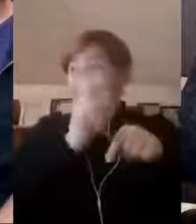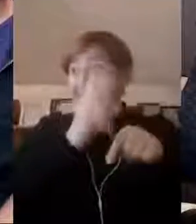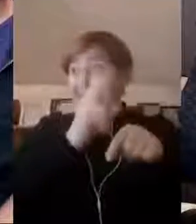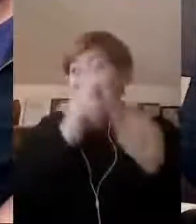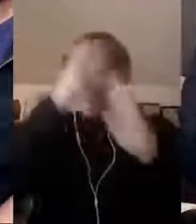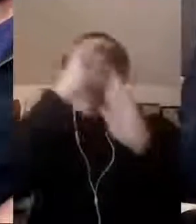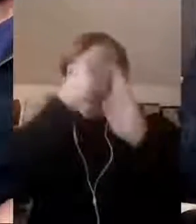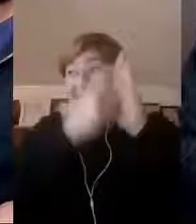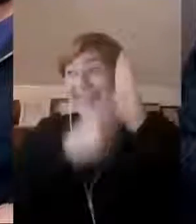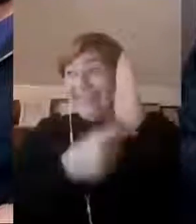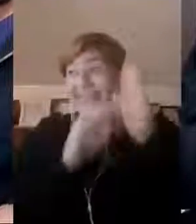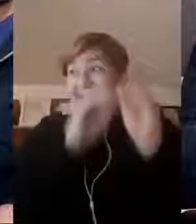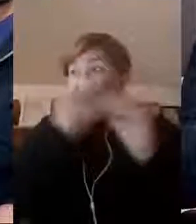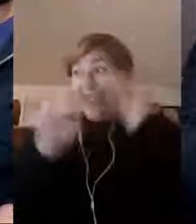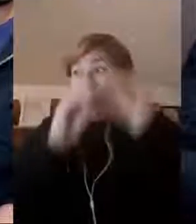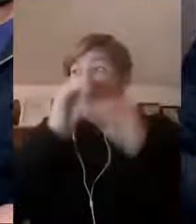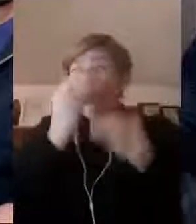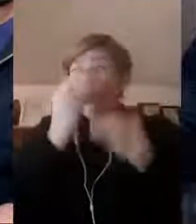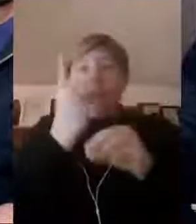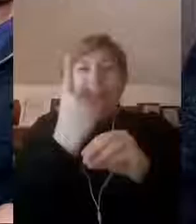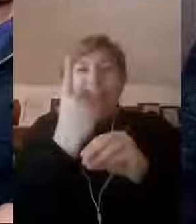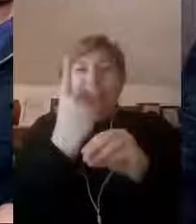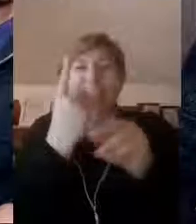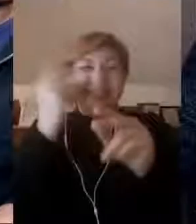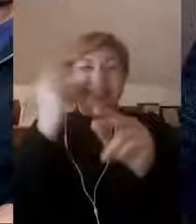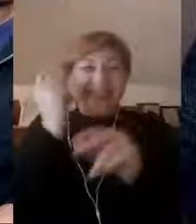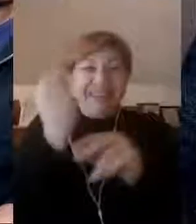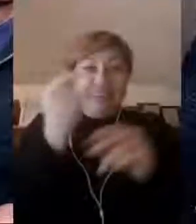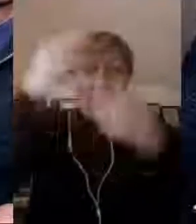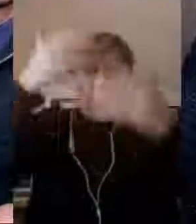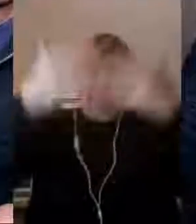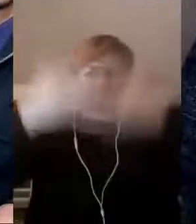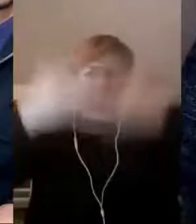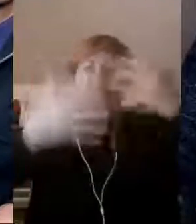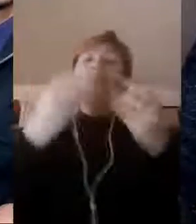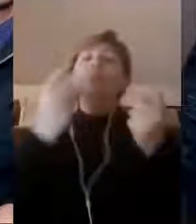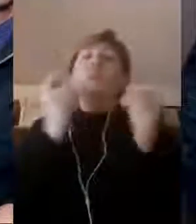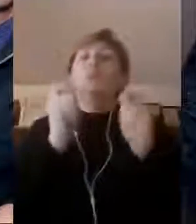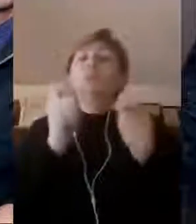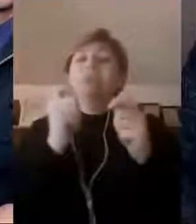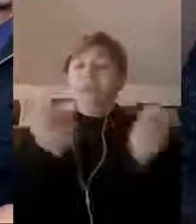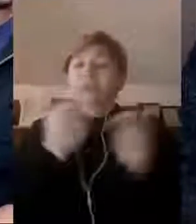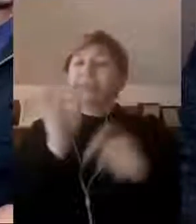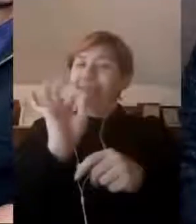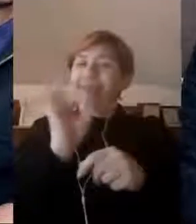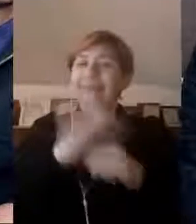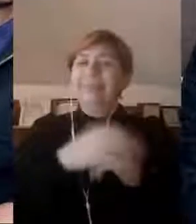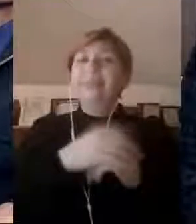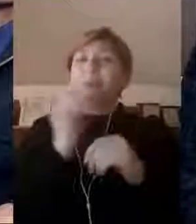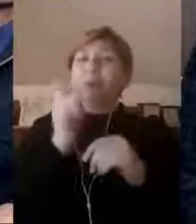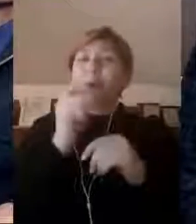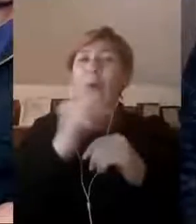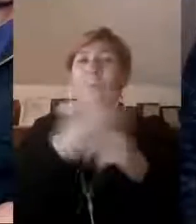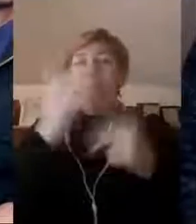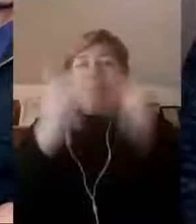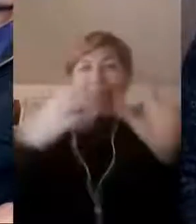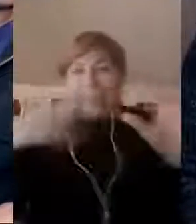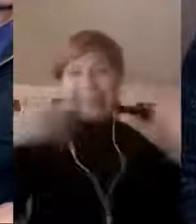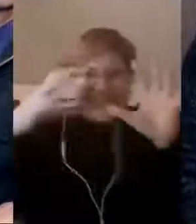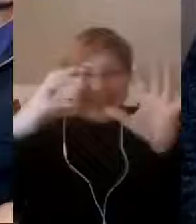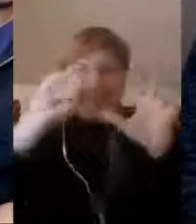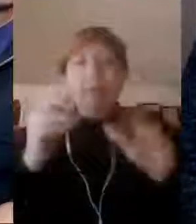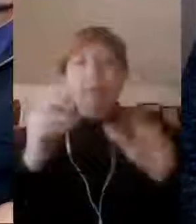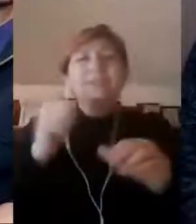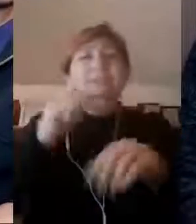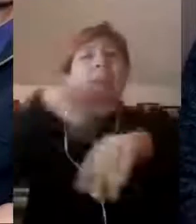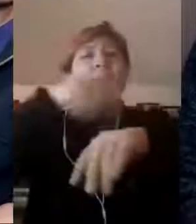senin chat'in hani üçte bir hızında, belki beşte bir hızında akıyor. Zor bir işmiş abi. Evet. Zor. Ben de çok bazen zorlanıyorum ama alışıyor